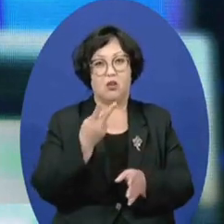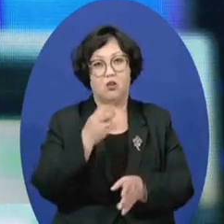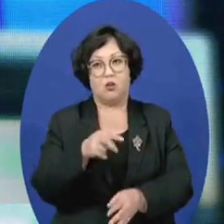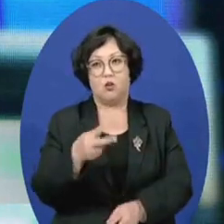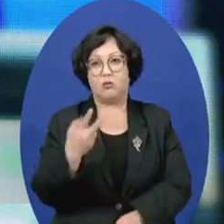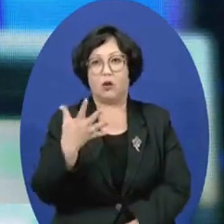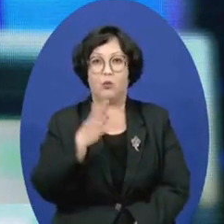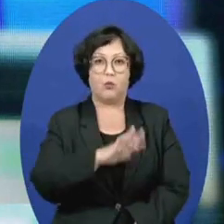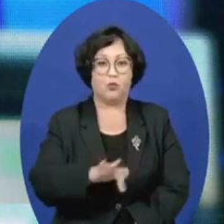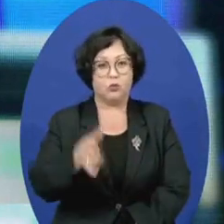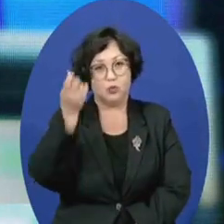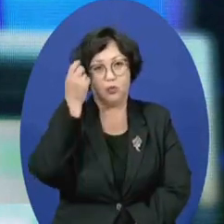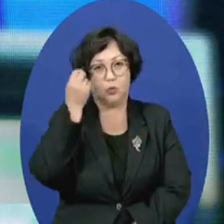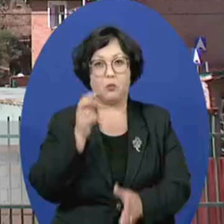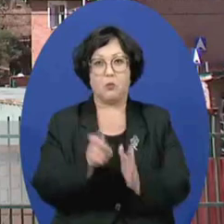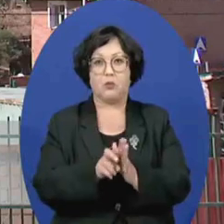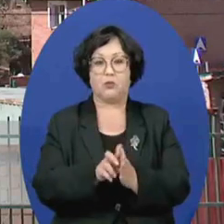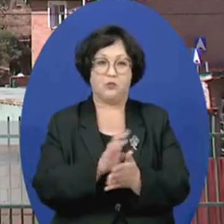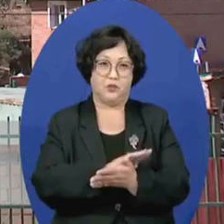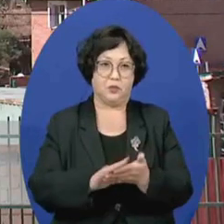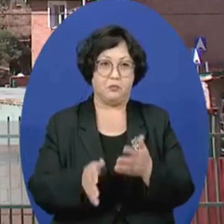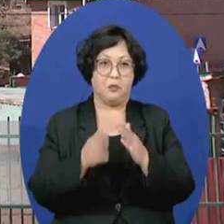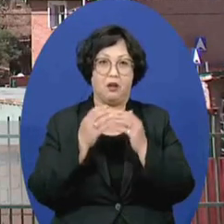олгох шин байртай болж байна.